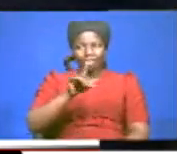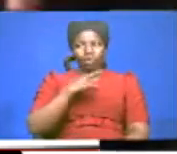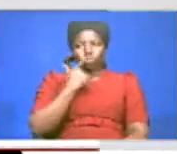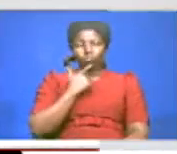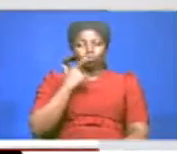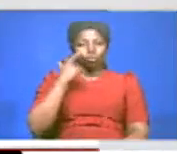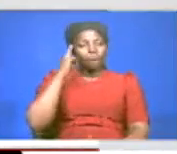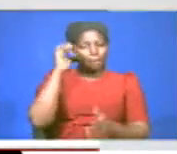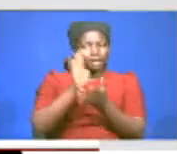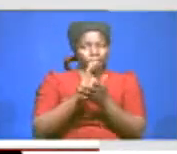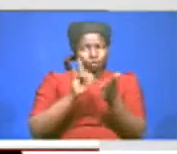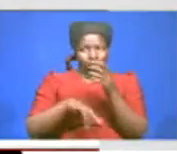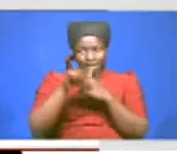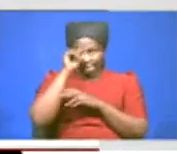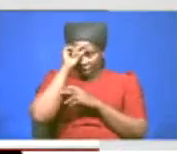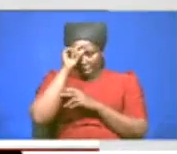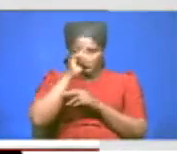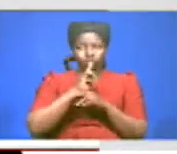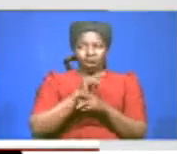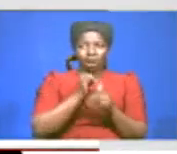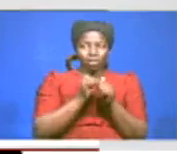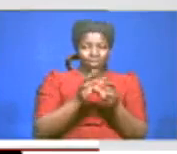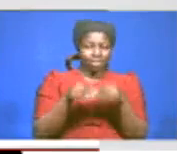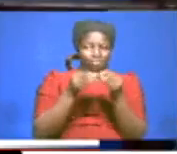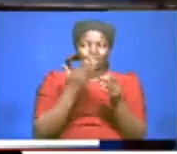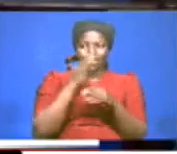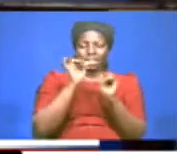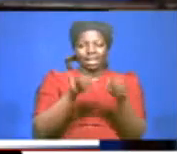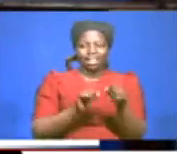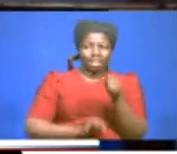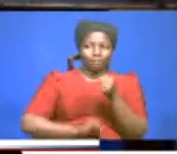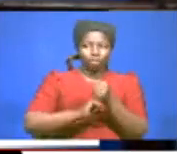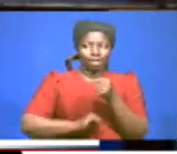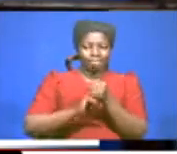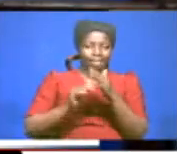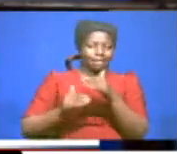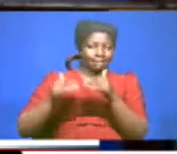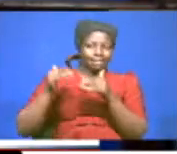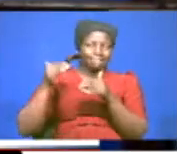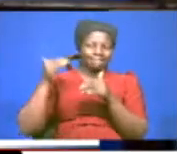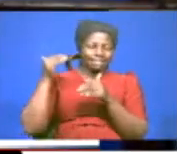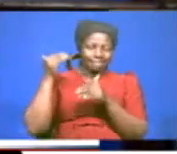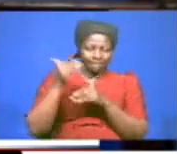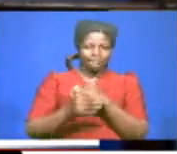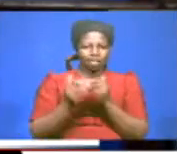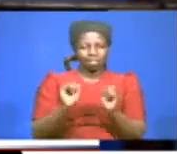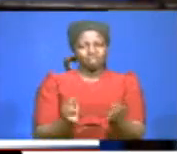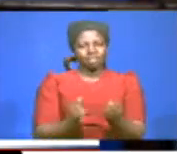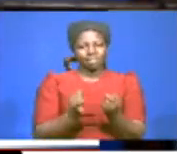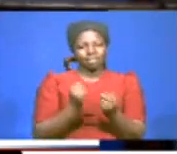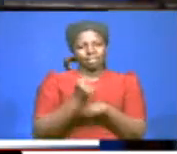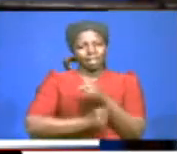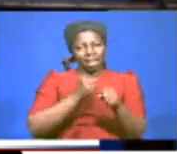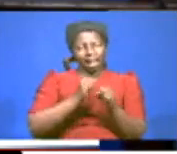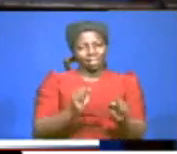na serikali vinaweza kupiga jeki uwekaji akiba mwaka ujao. If we do that, because if we can save